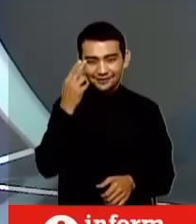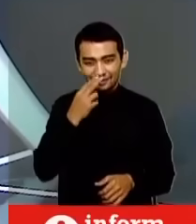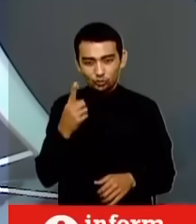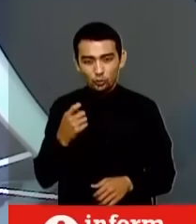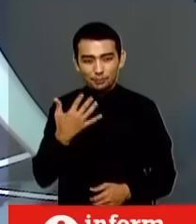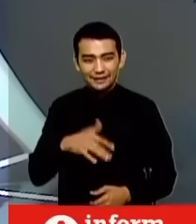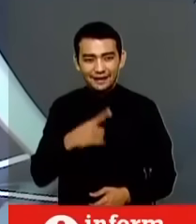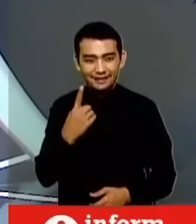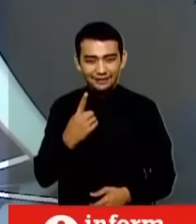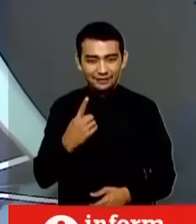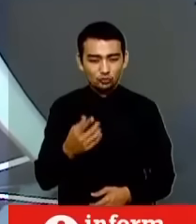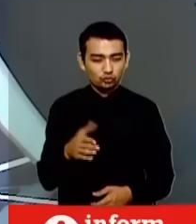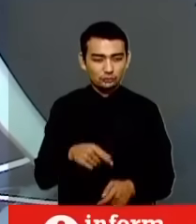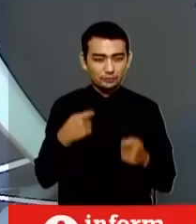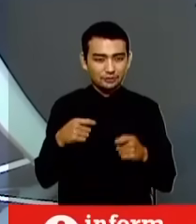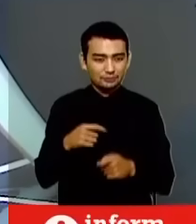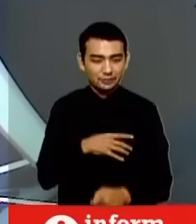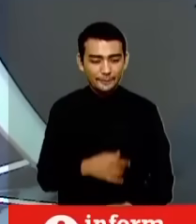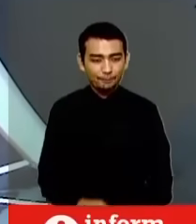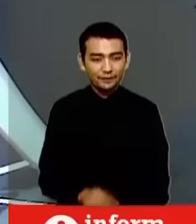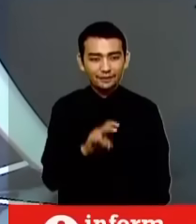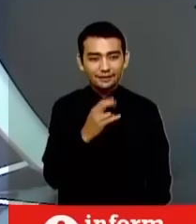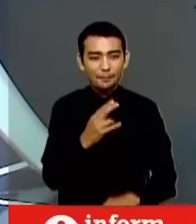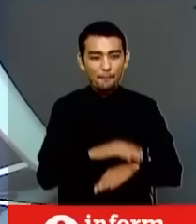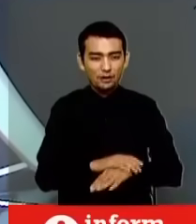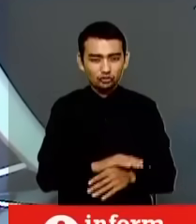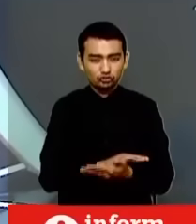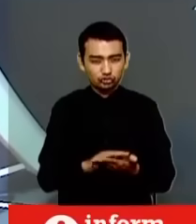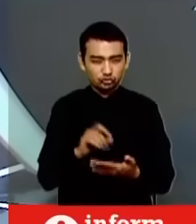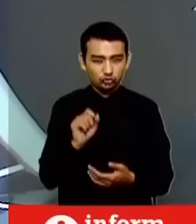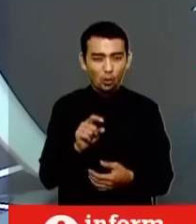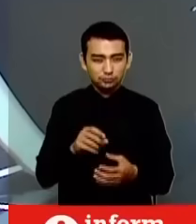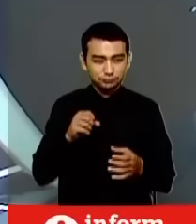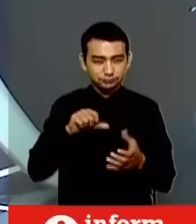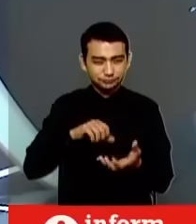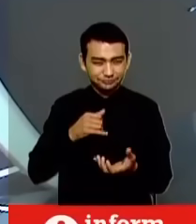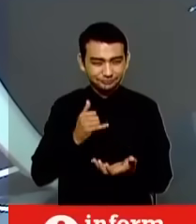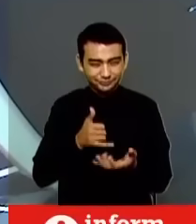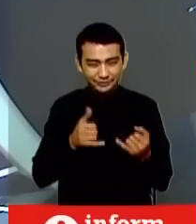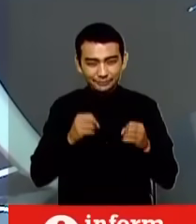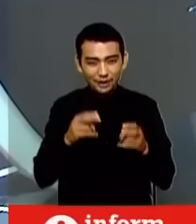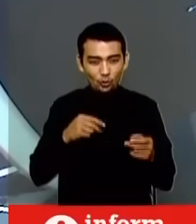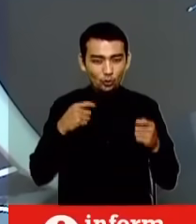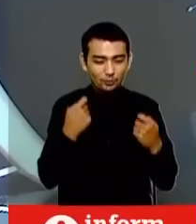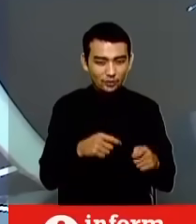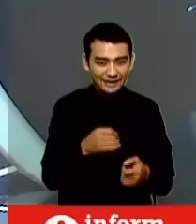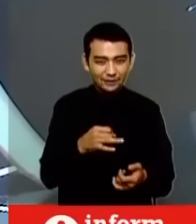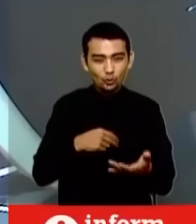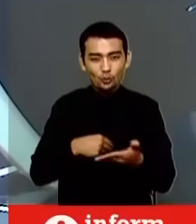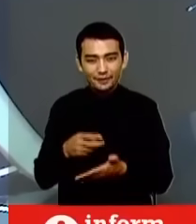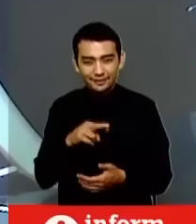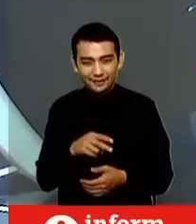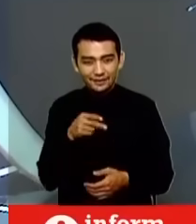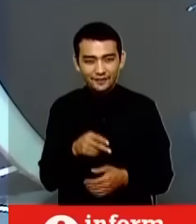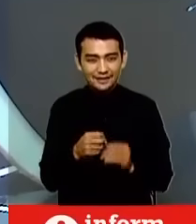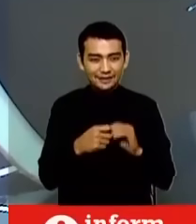данасы сатылған. Айта кетейік, ұлттық банктің тазартылған алтын құймаларды сату және сатып алу бағдарламасы 2017